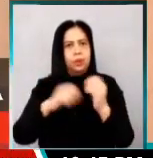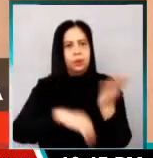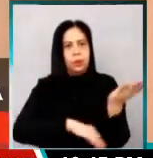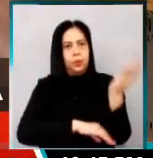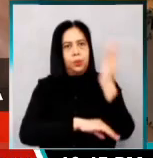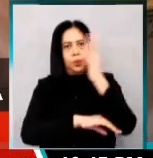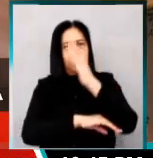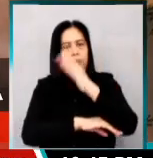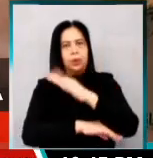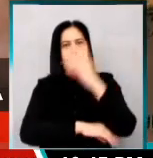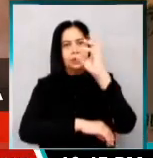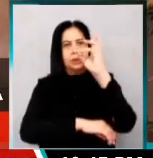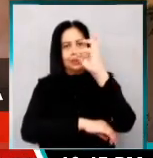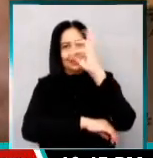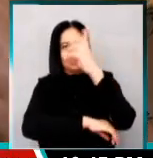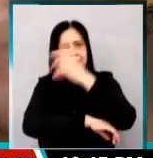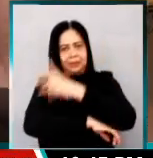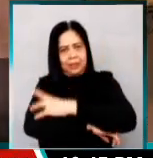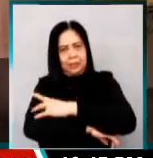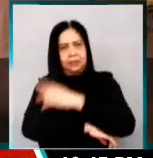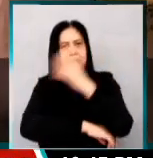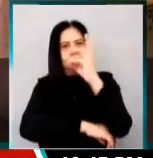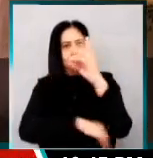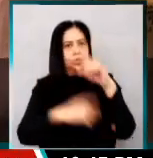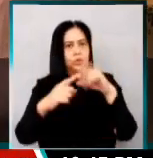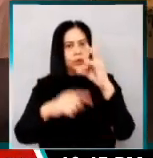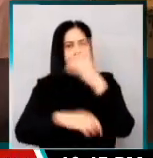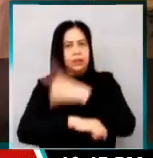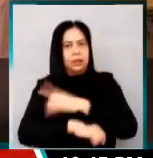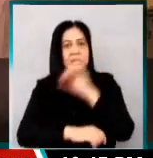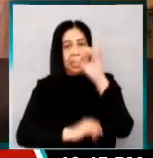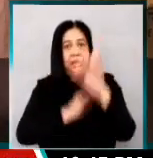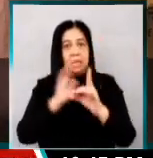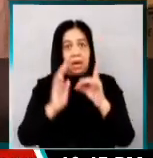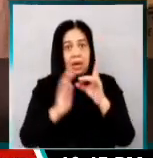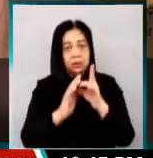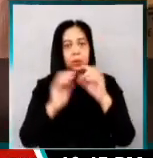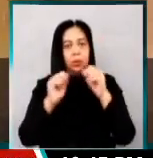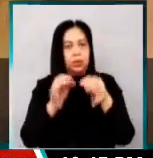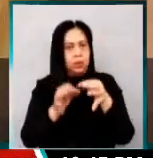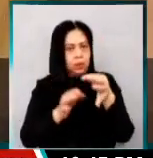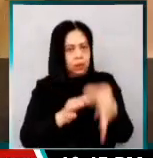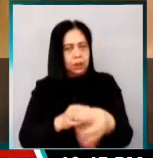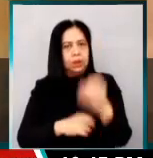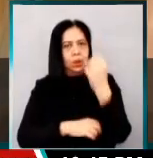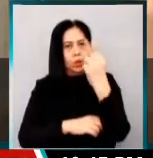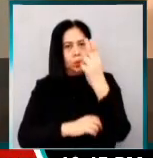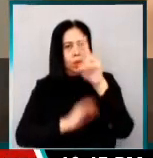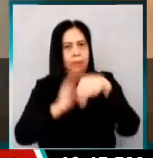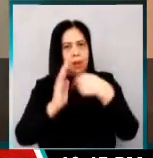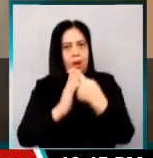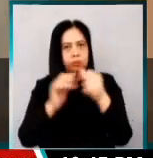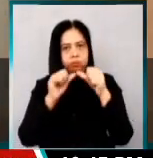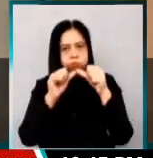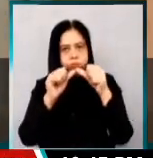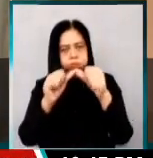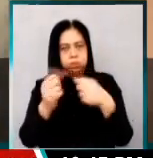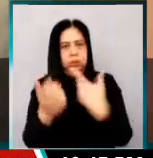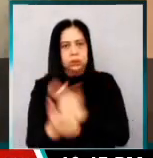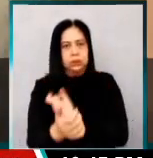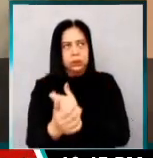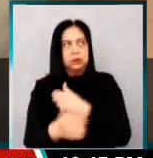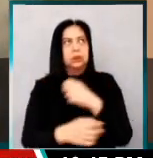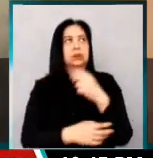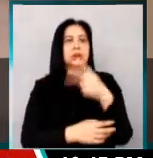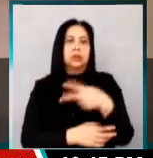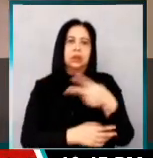days. No? At kung 8 hours lamang per day, pwede po nilang gawing 12 hours ito. Pangalawa,